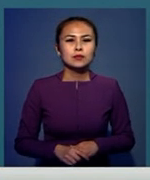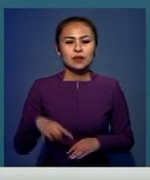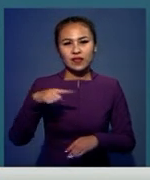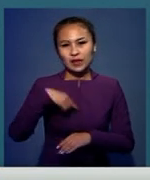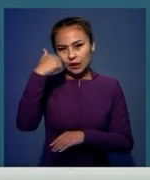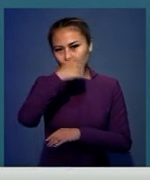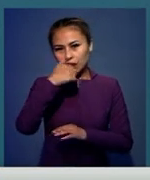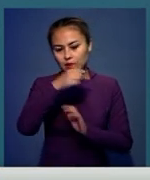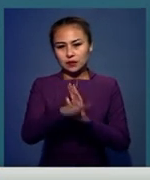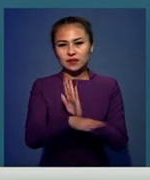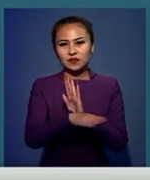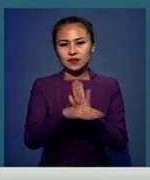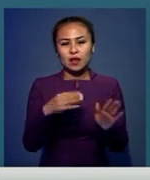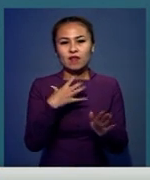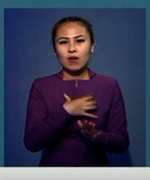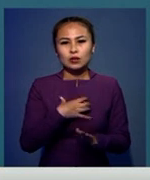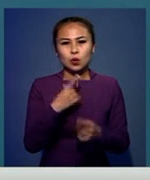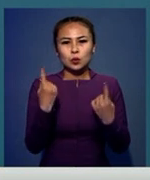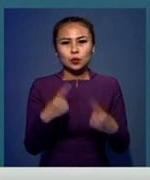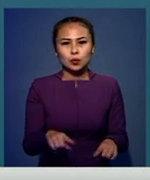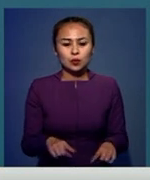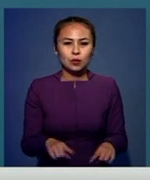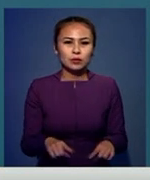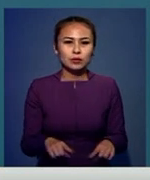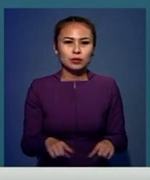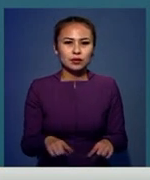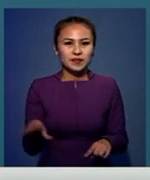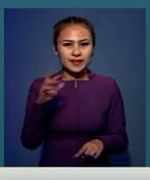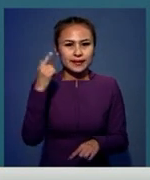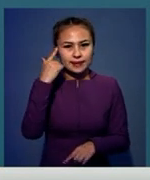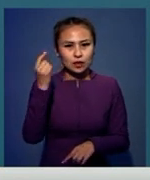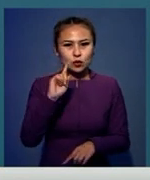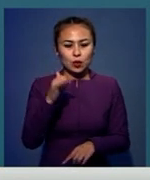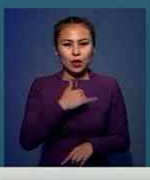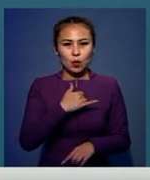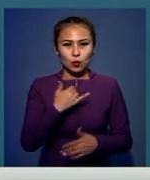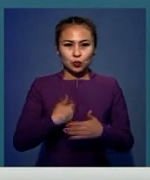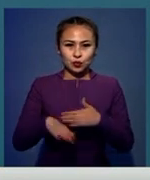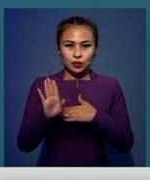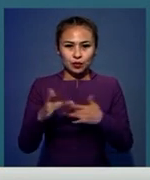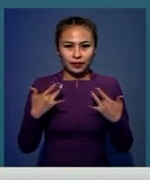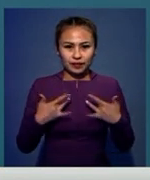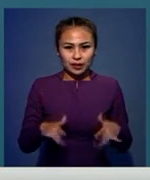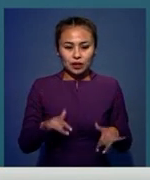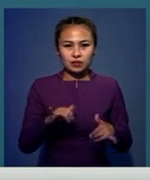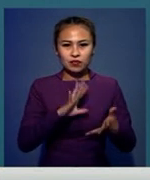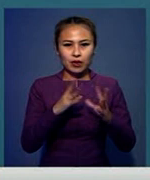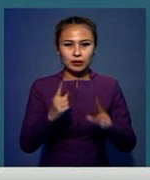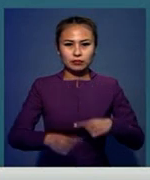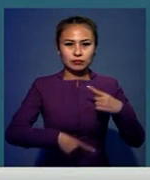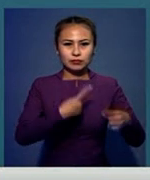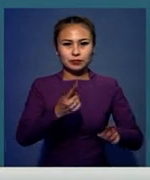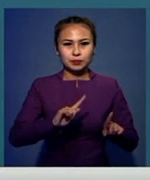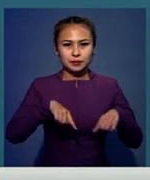Биылғы сайлаудың мәнісі өз алдына басқа. Өздеріңіз білесіздер, мен өкілеттігімді тоқтатып, келесі буынға жол